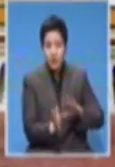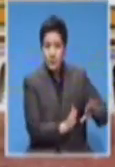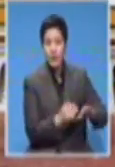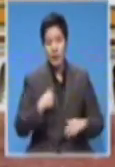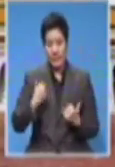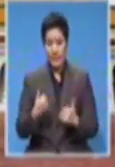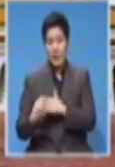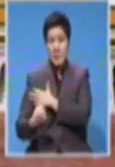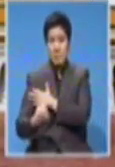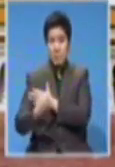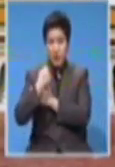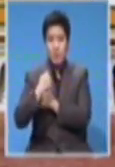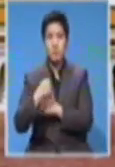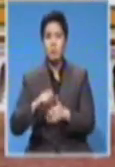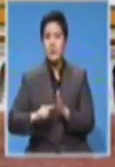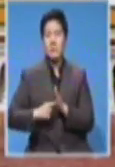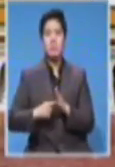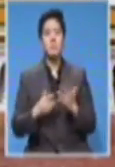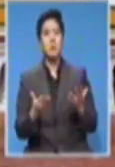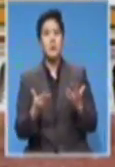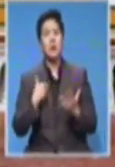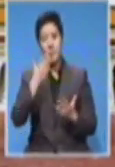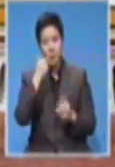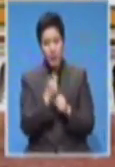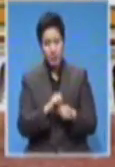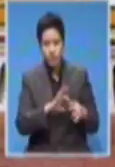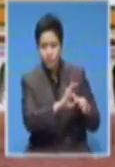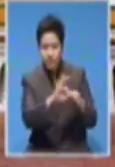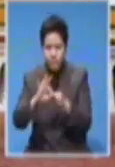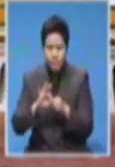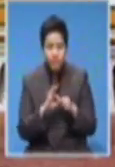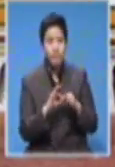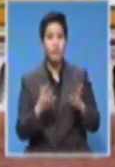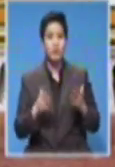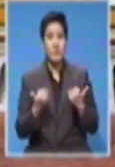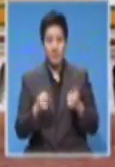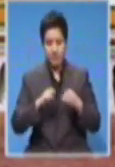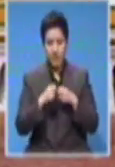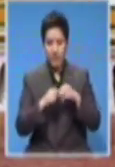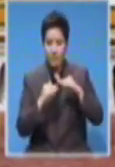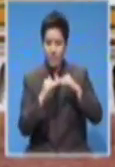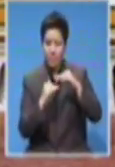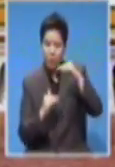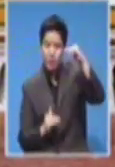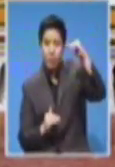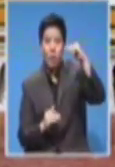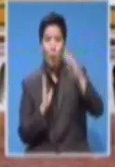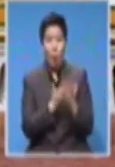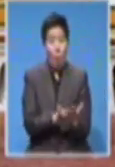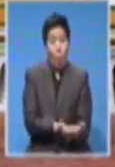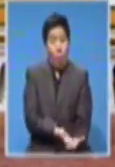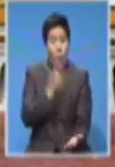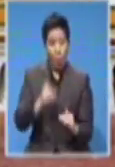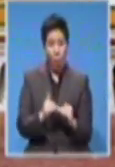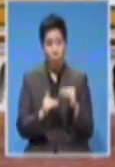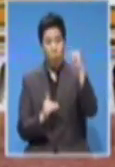แข็งมันไม่เกิดมันไม่มีมันไม่สร้างห่วงโซ่กันไว้นะช่องว่างคนรวยคนจนก็ห่างกันมากคนจน